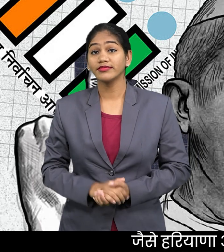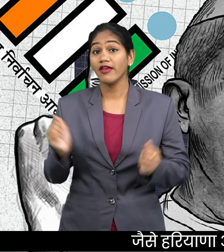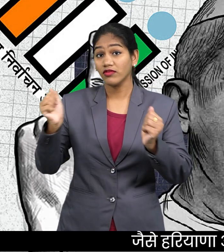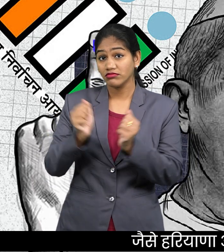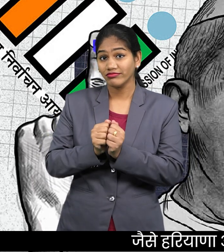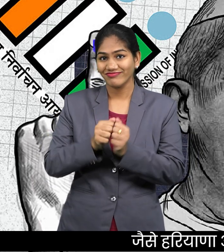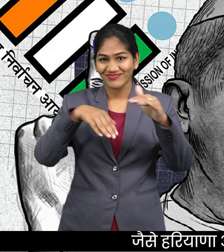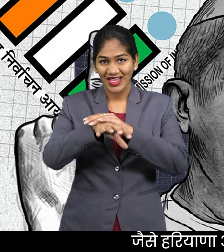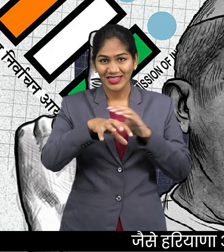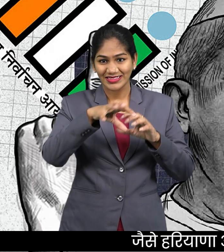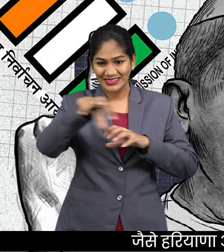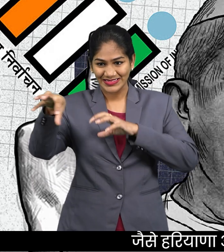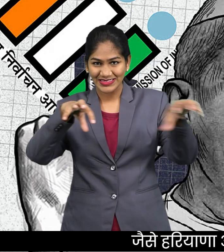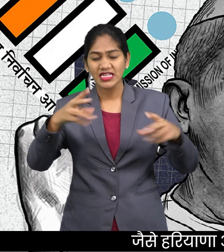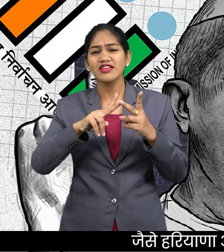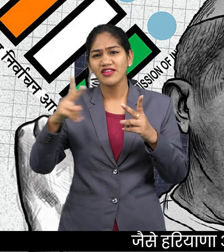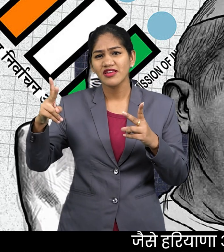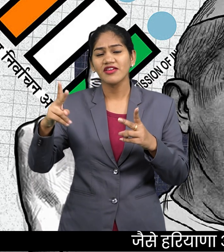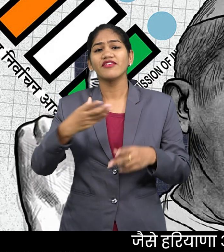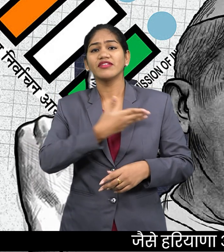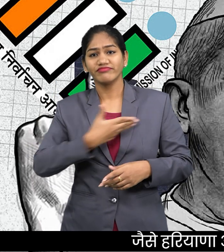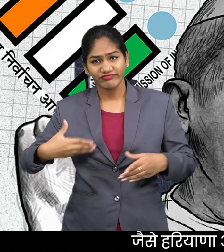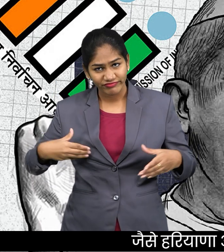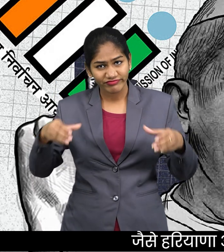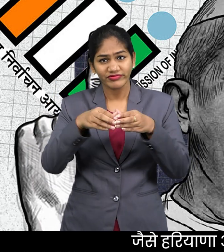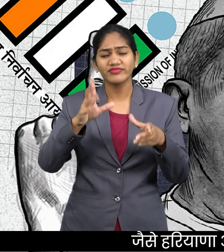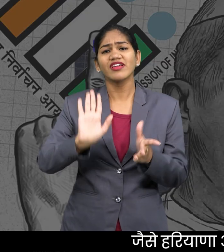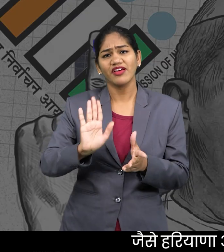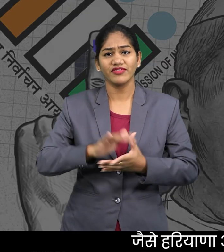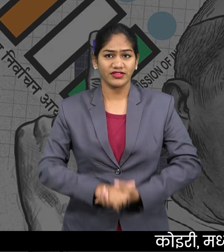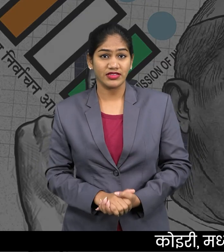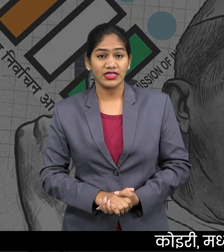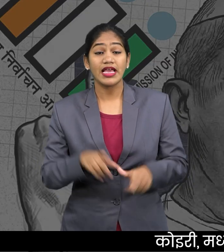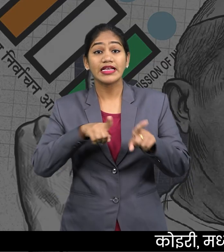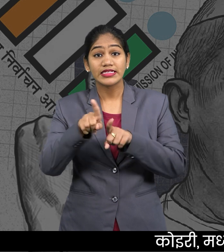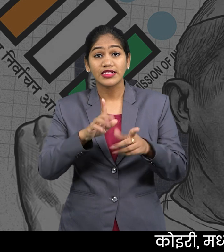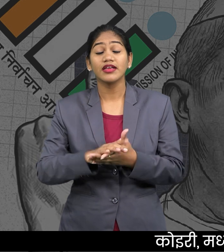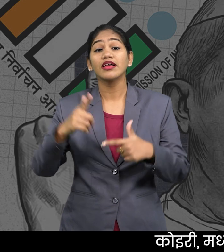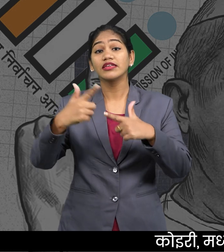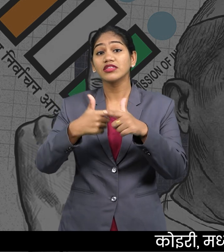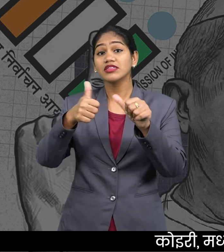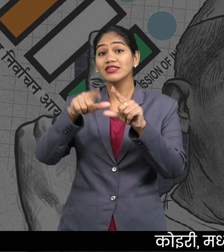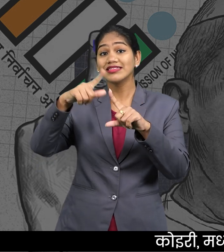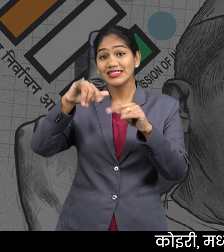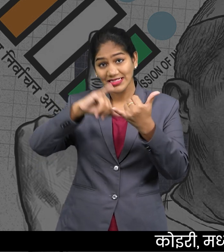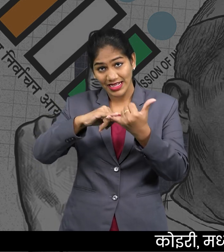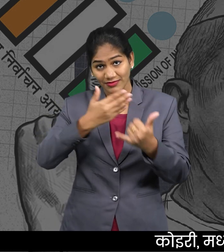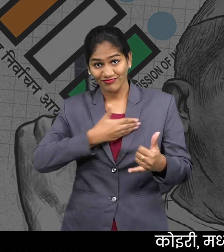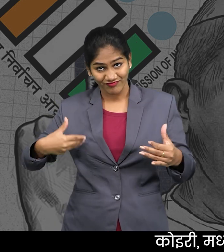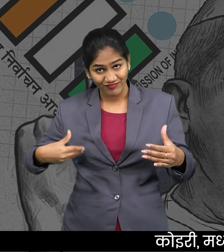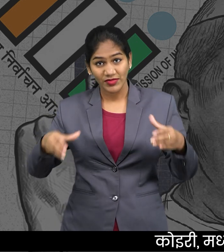हरियाणा और उत्तर प्रदेश में जाट, बिहार में कुर्मी, कोडरी, मध्य प्रदेश में